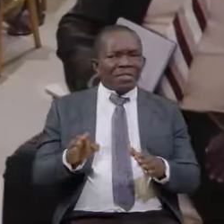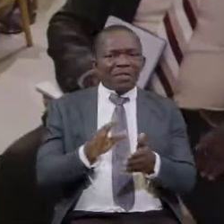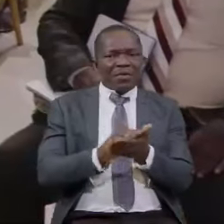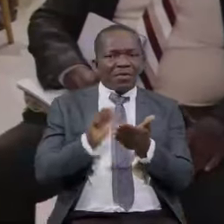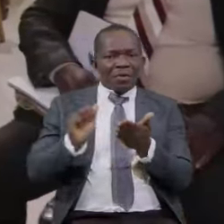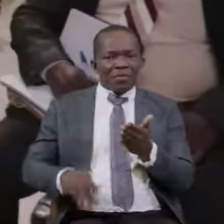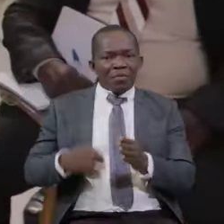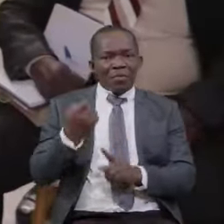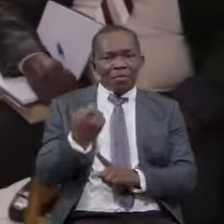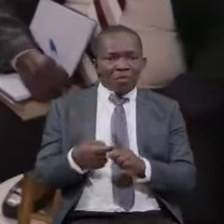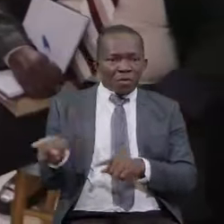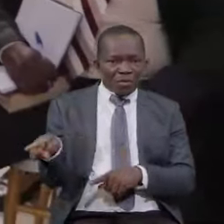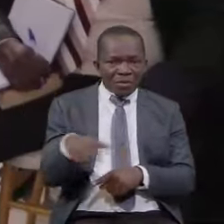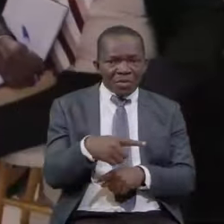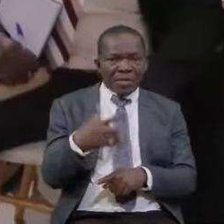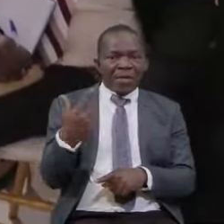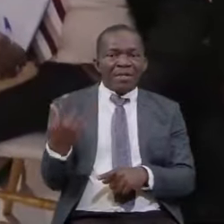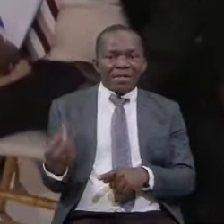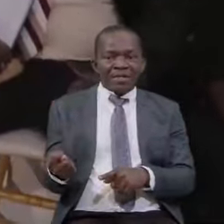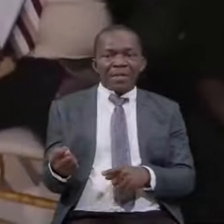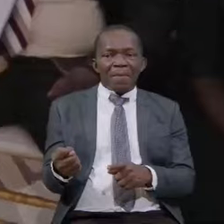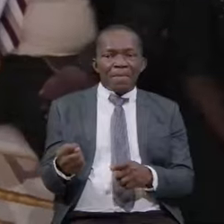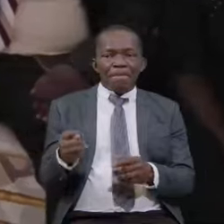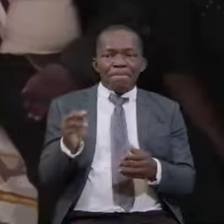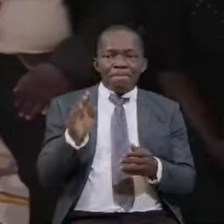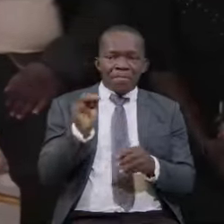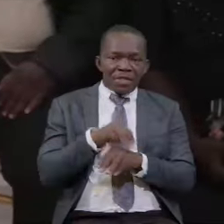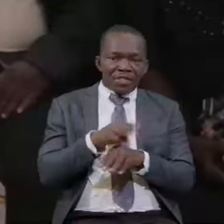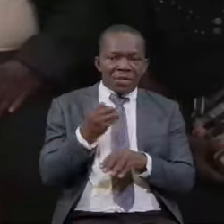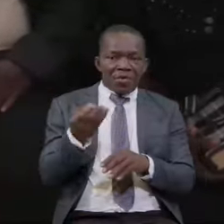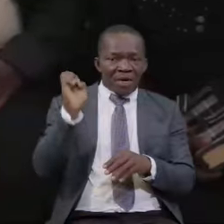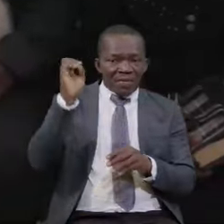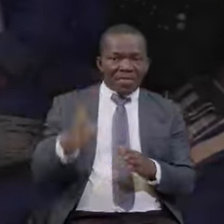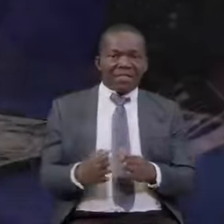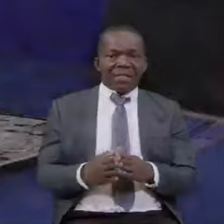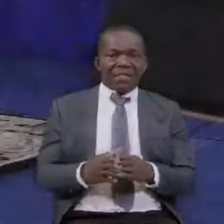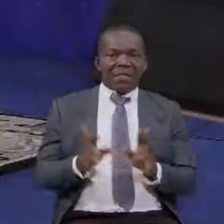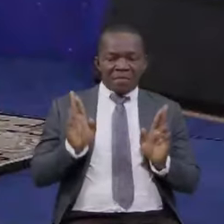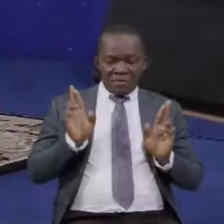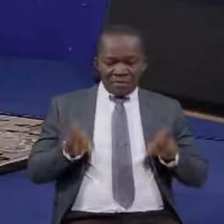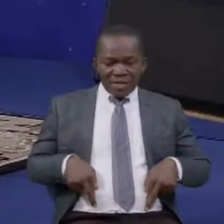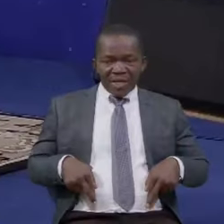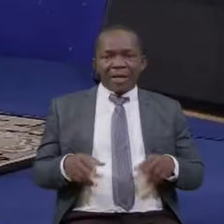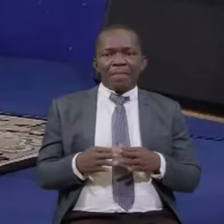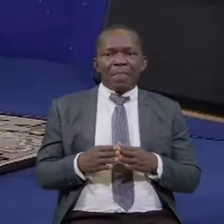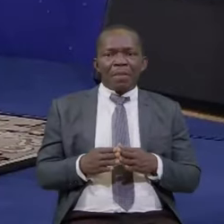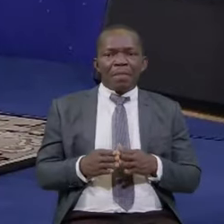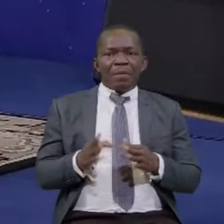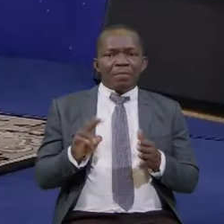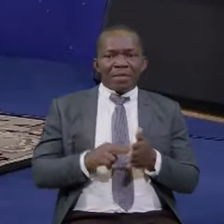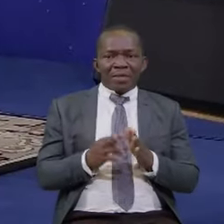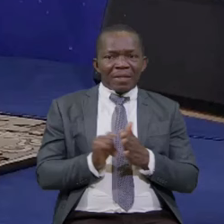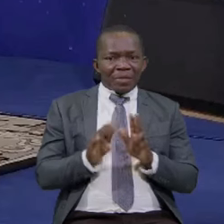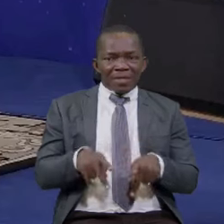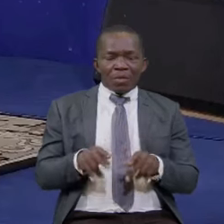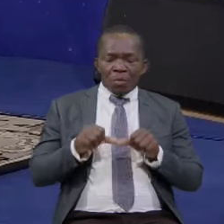de l'évangéliste tu prends la retraite dans la dénomination mais tu continues à continuer jusqu'à